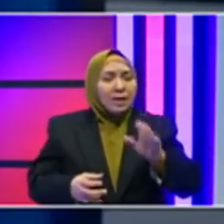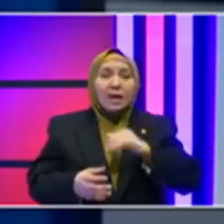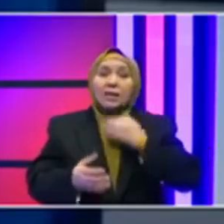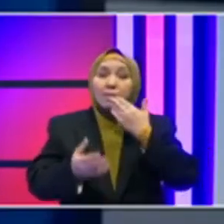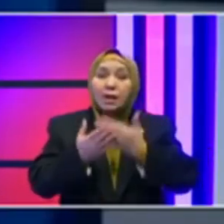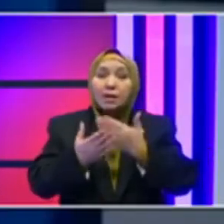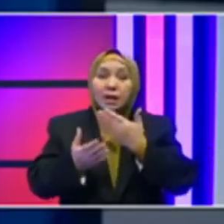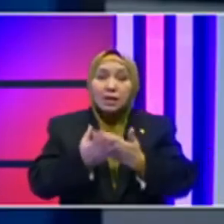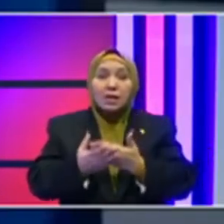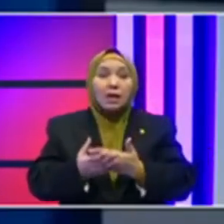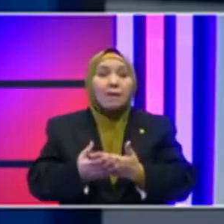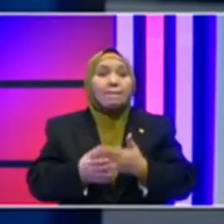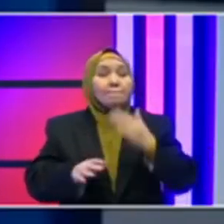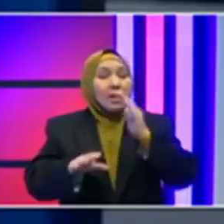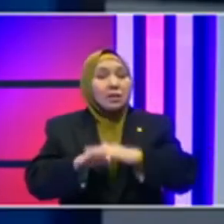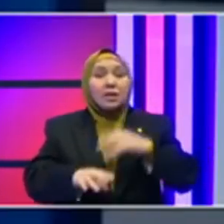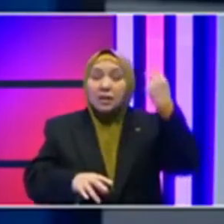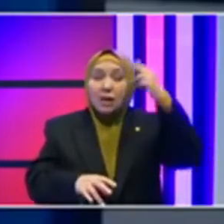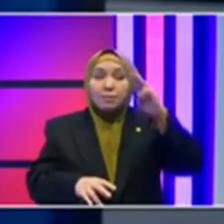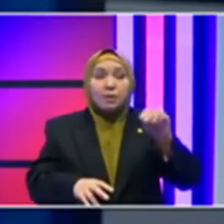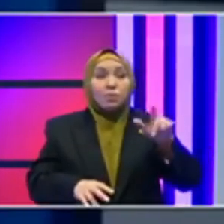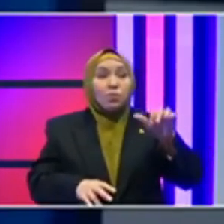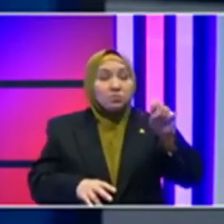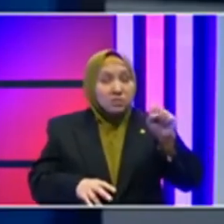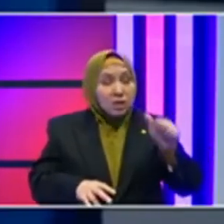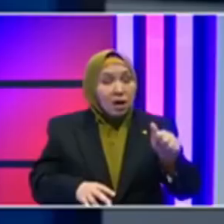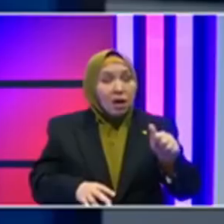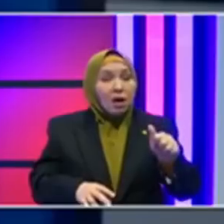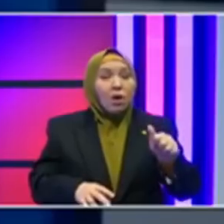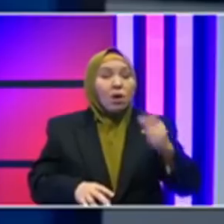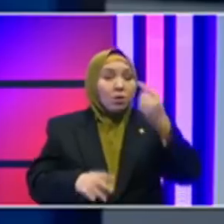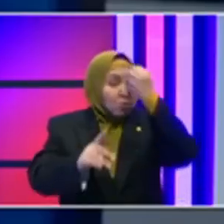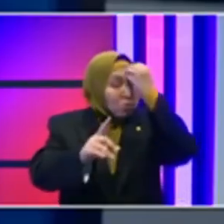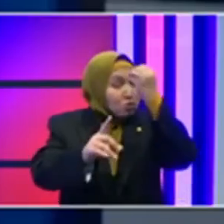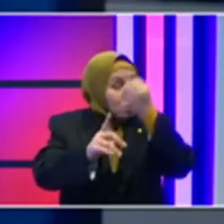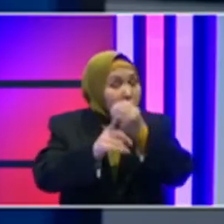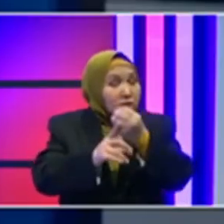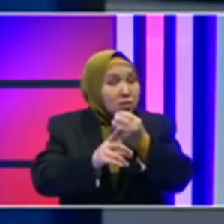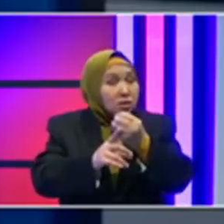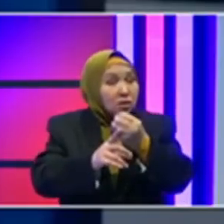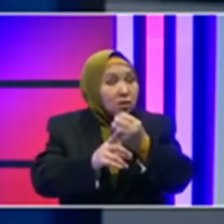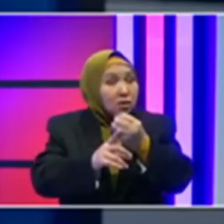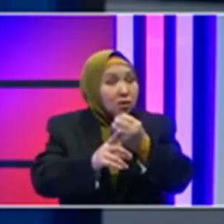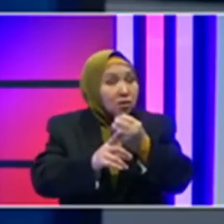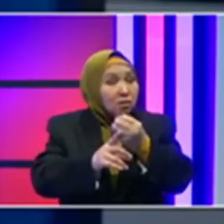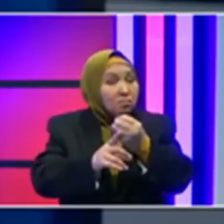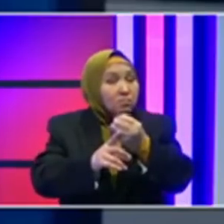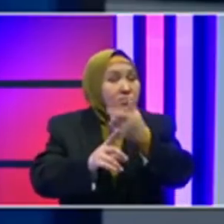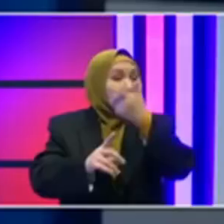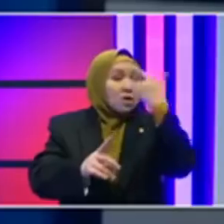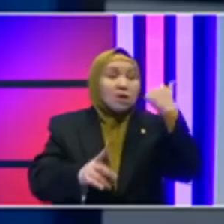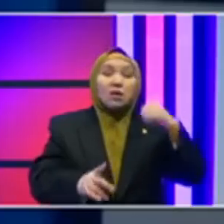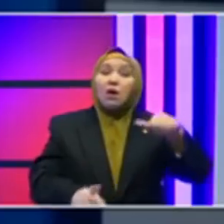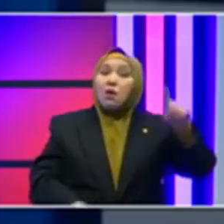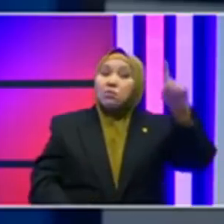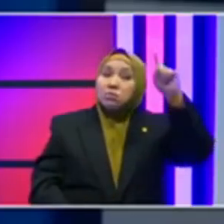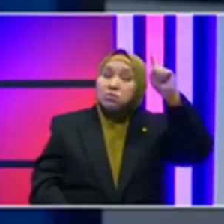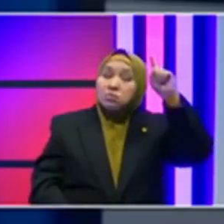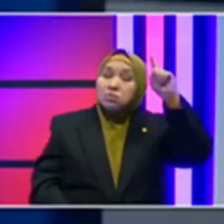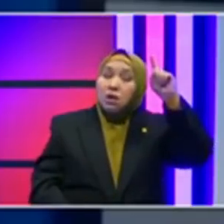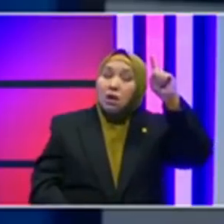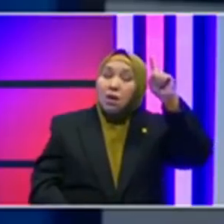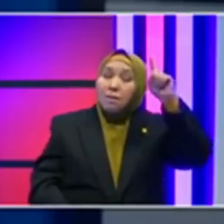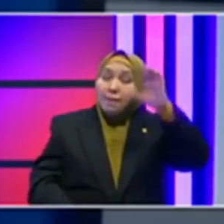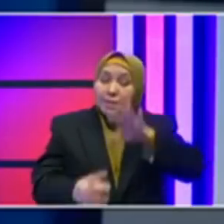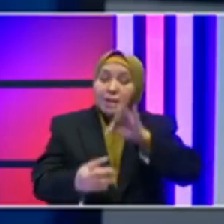kebaikan-kebaikan kepada Nabi Musa Alaihissalam tujuannya karena Allah memilih-perkara